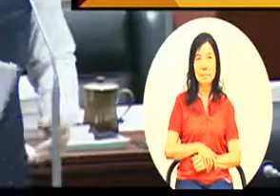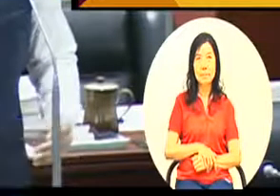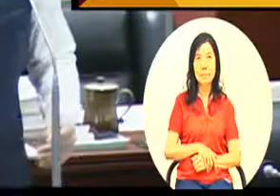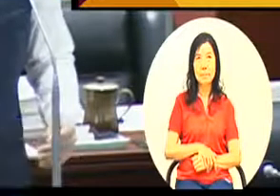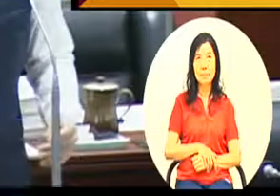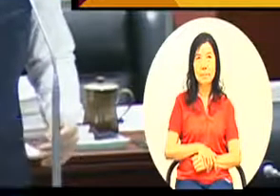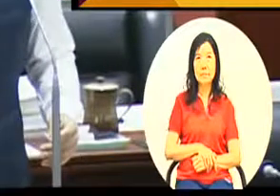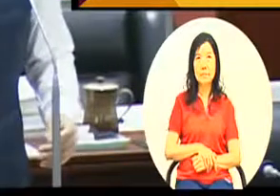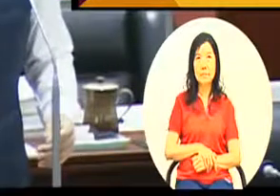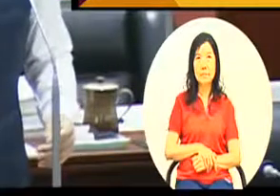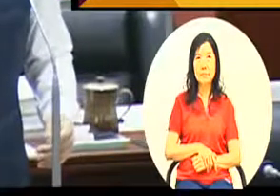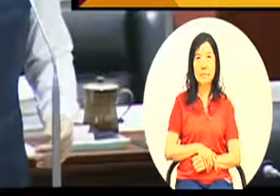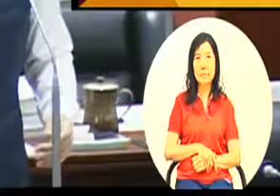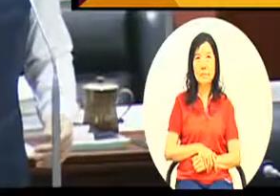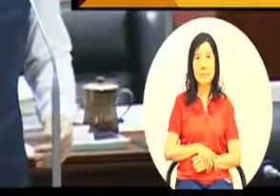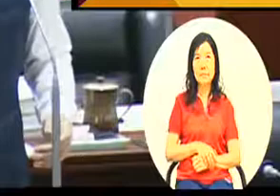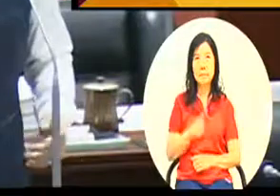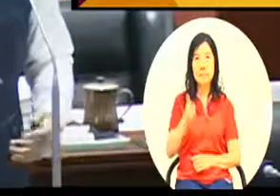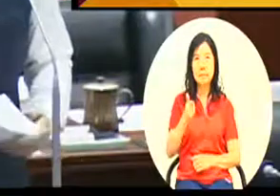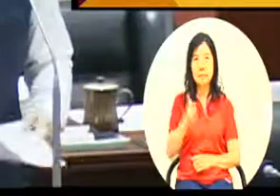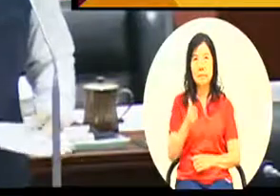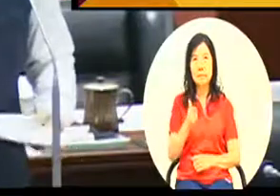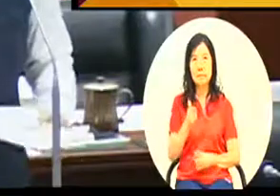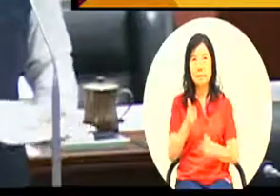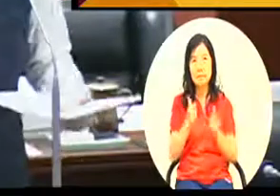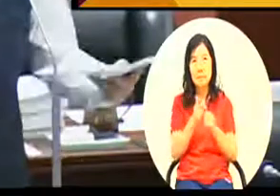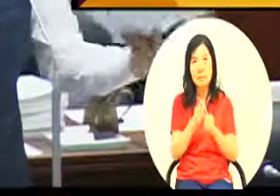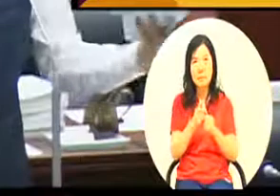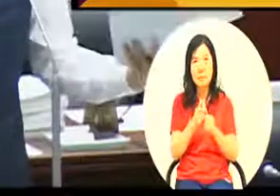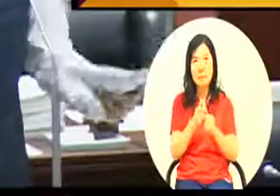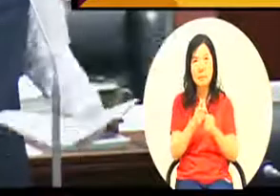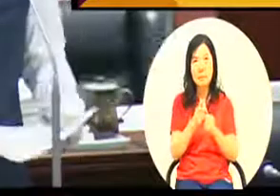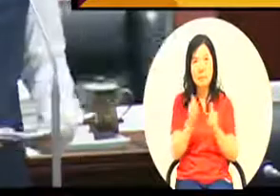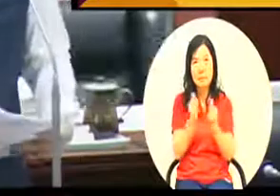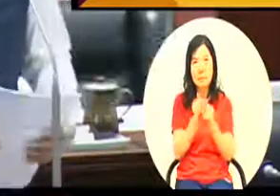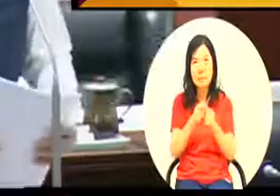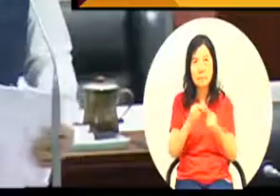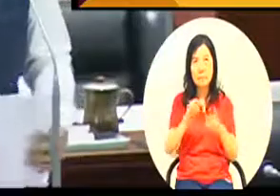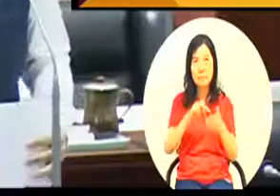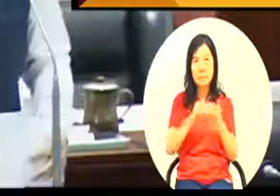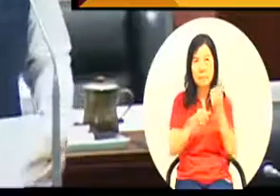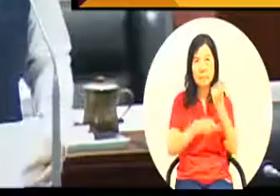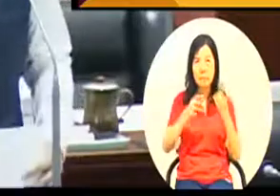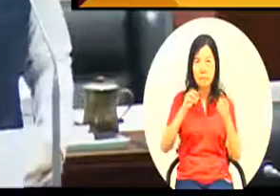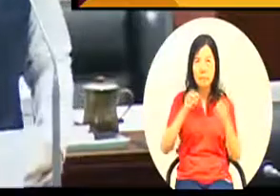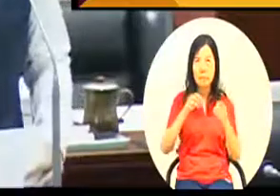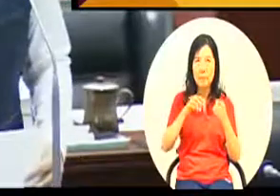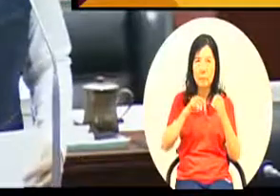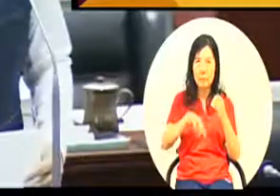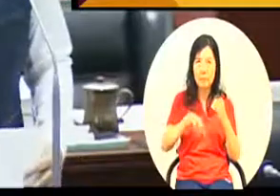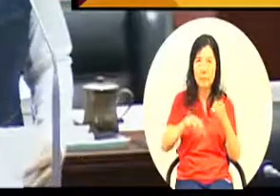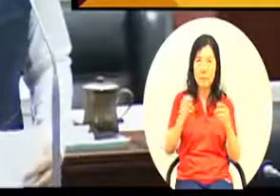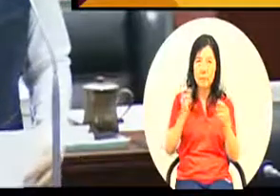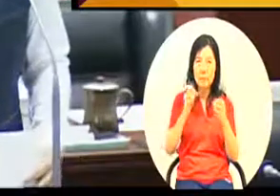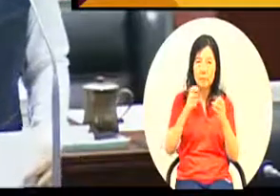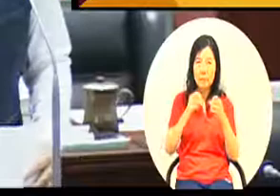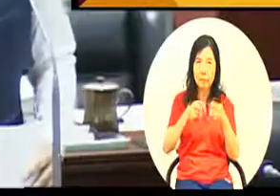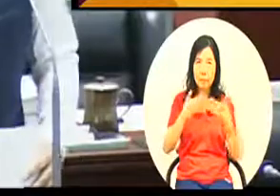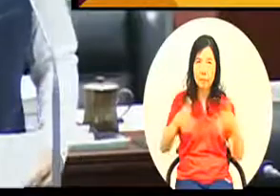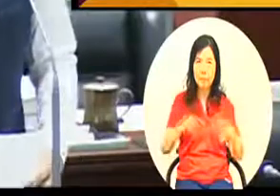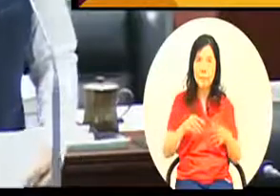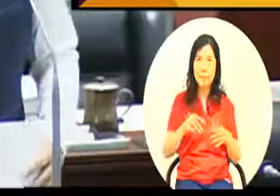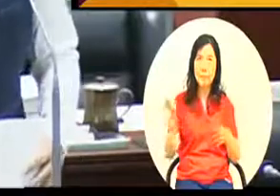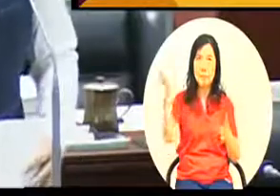当然，同性多元成家这方面，我地方也讨论很多了哈。那我不知道现在的最终的版本是怎么